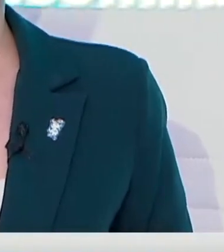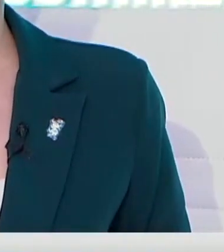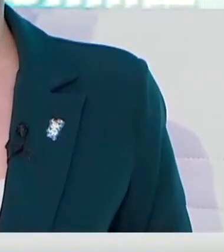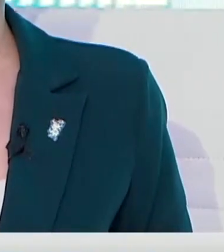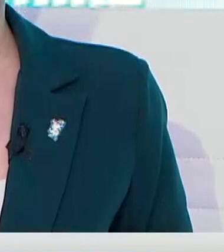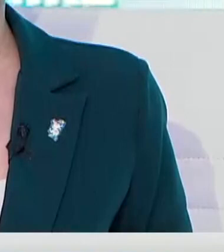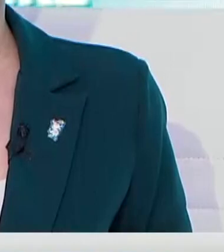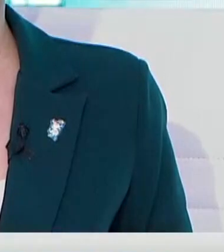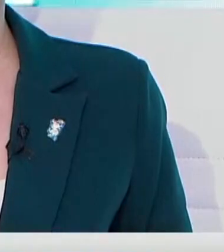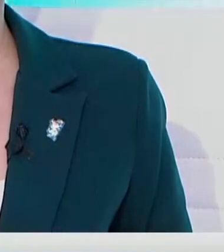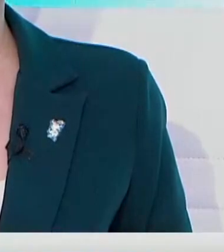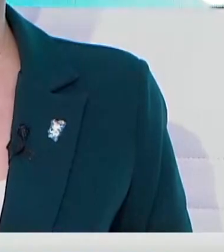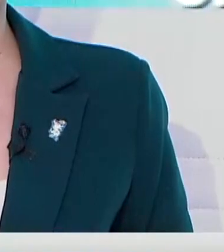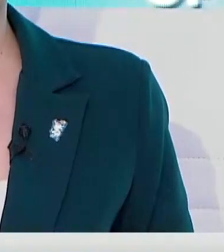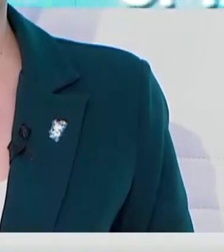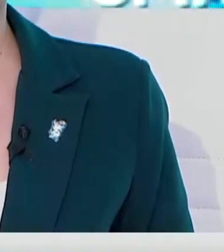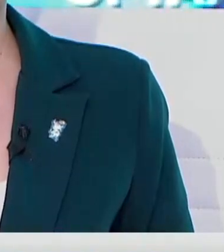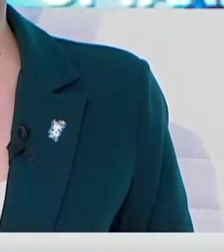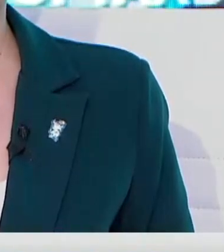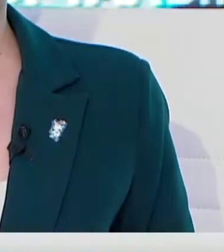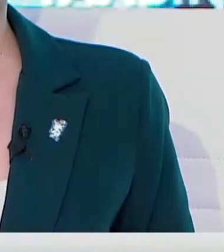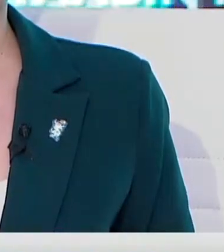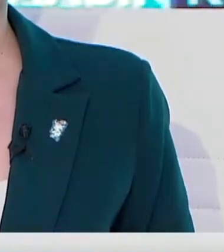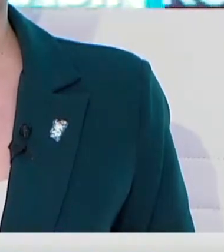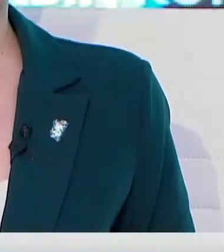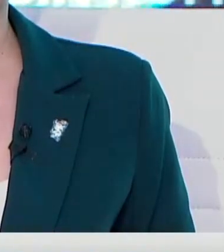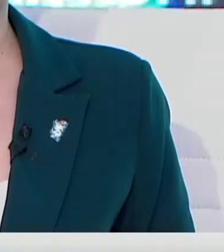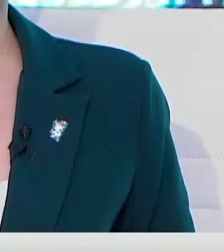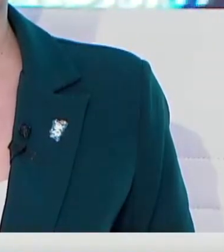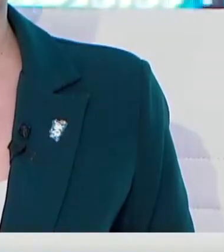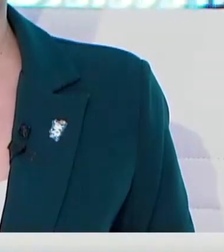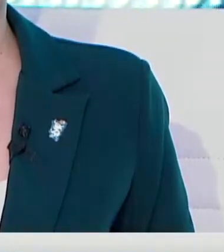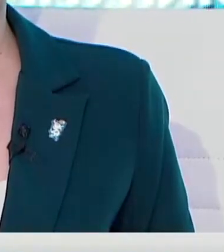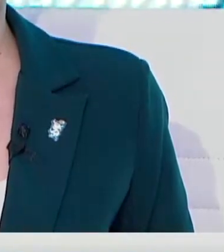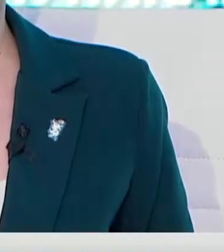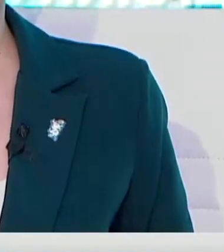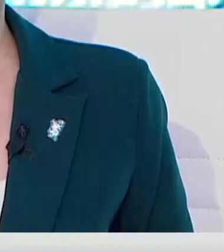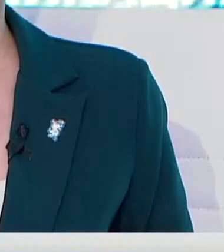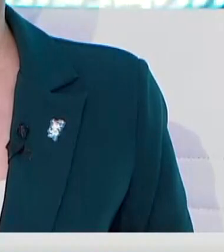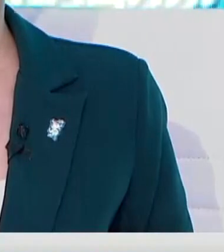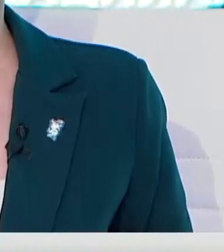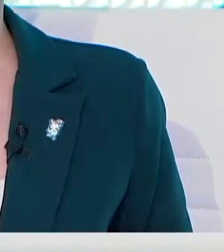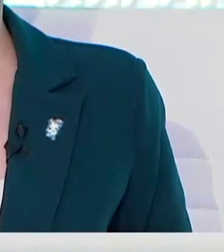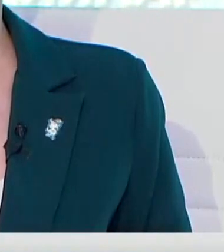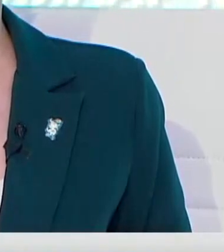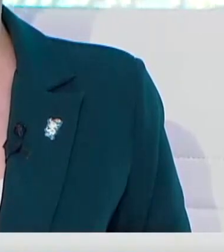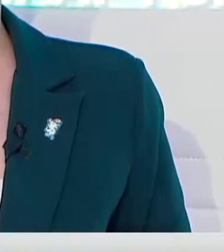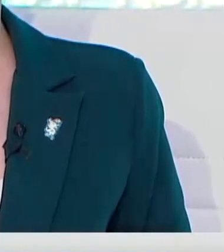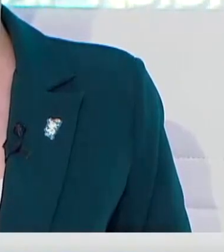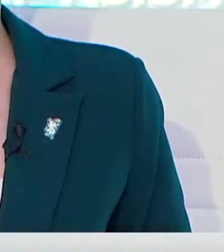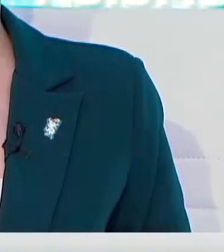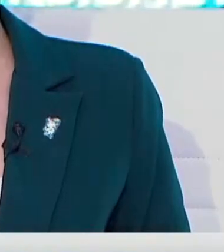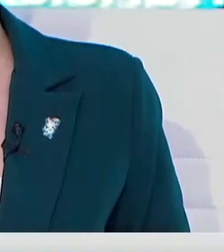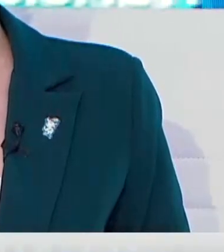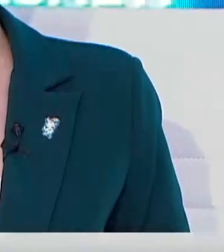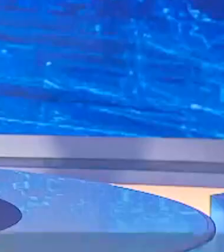Завершился брифинг с участием министра юстиции Марата Бекетаева и директора департамента законодательства Минюста Улжаса Данабекова. Продолжаем